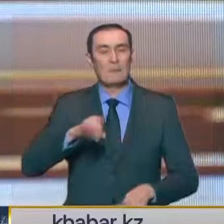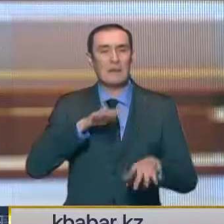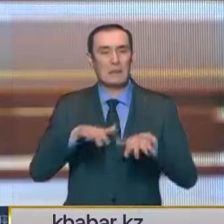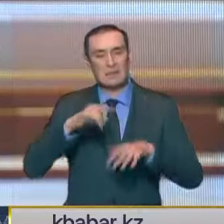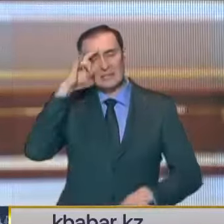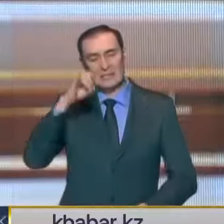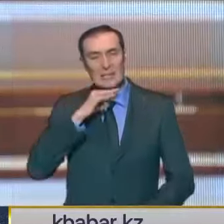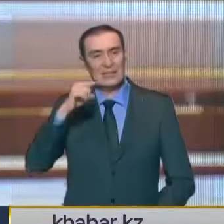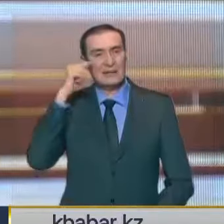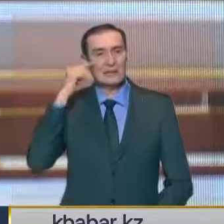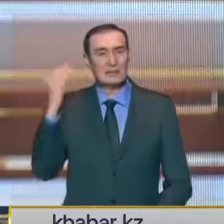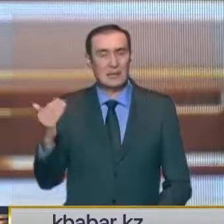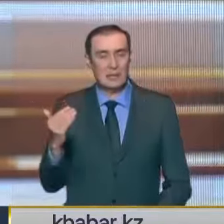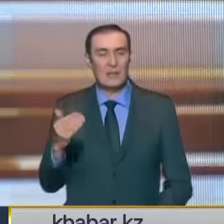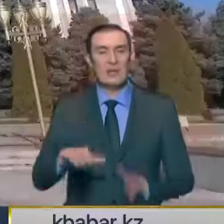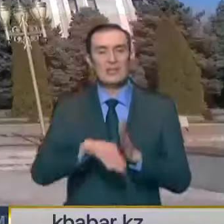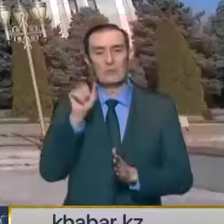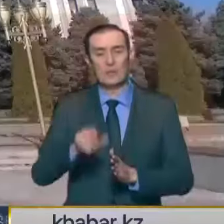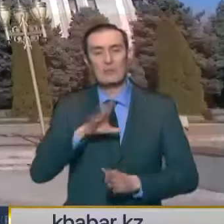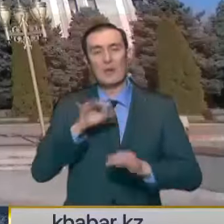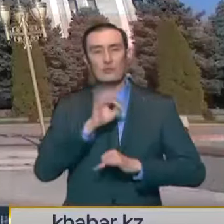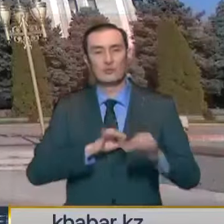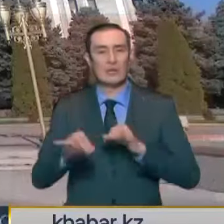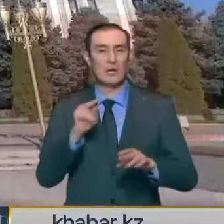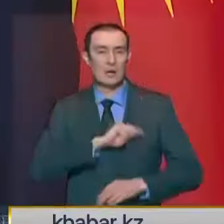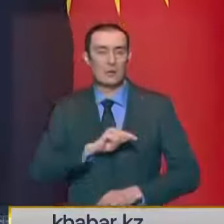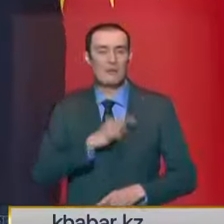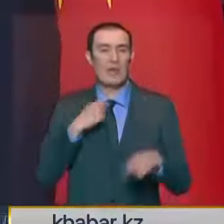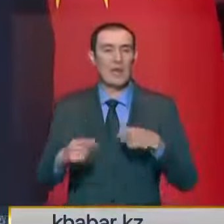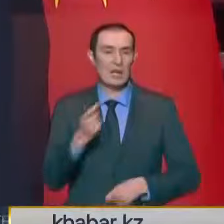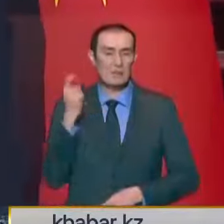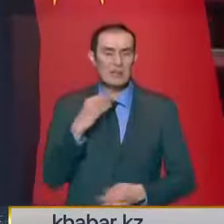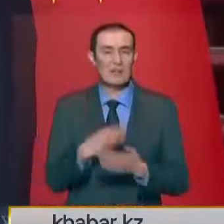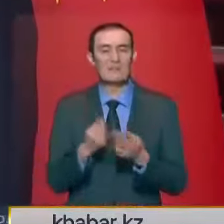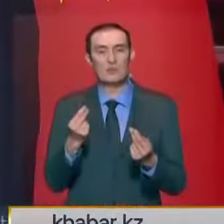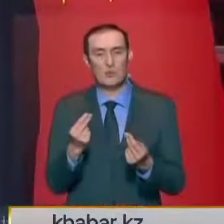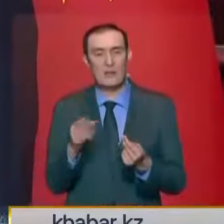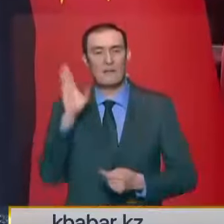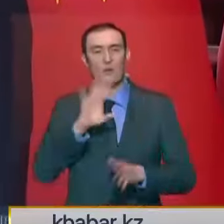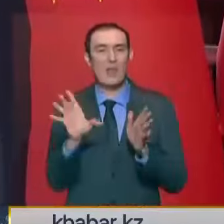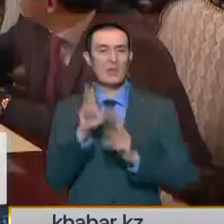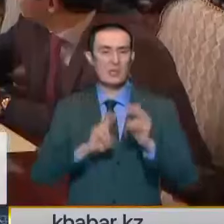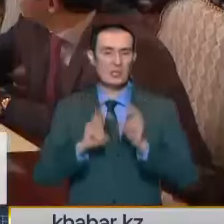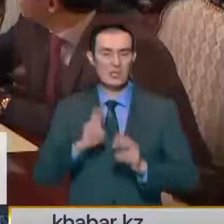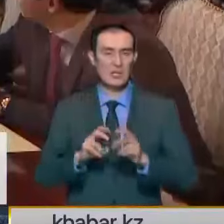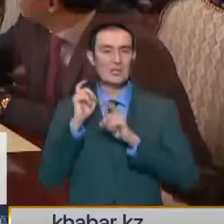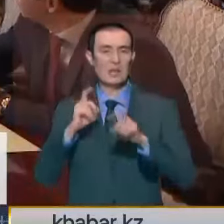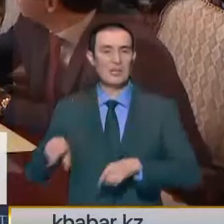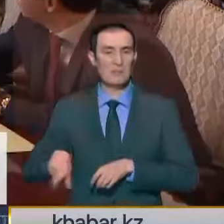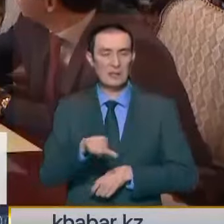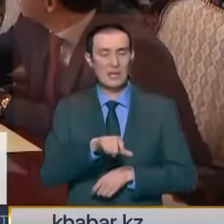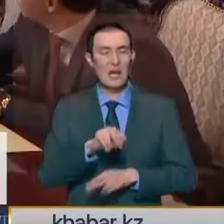парламента Казахстана и Кыргызстана депутаты обсудили взаимодействие В экономической инвестиционно водэко транспортной